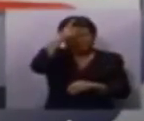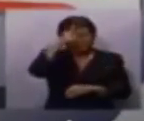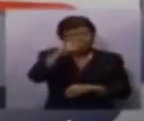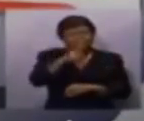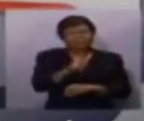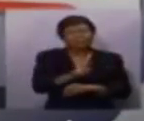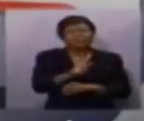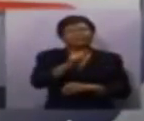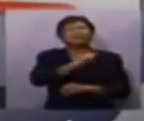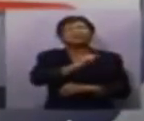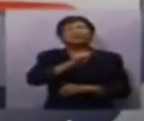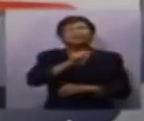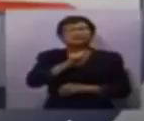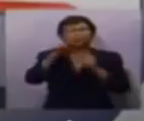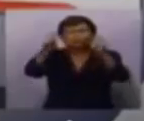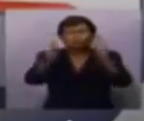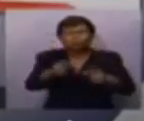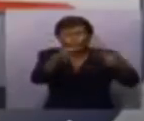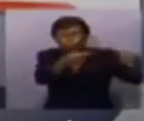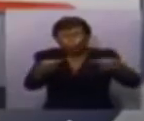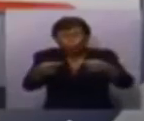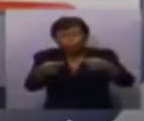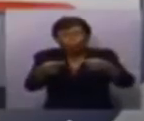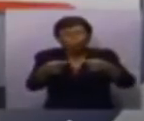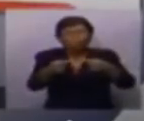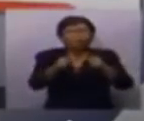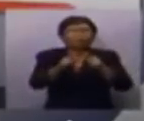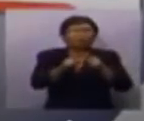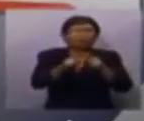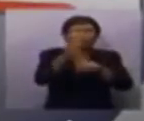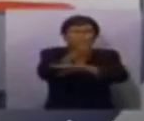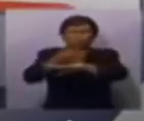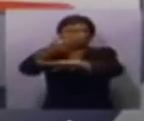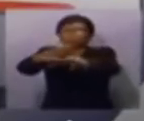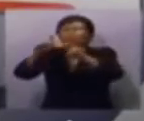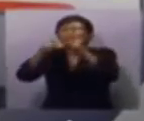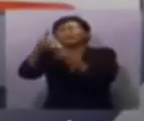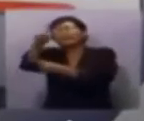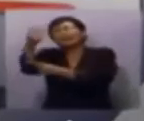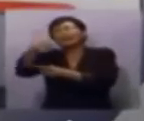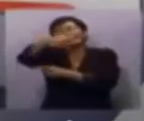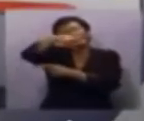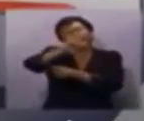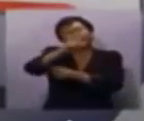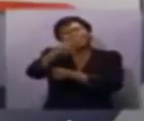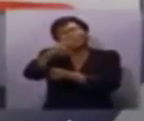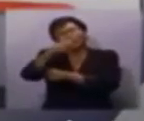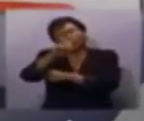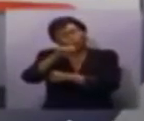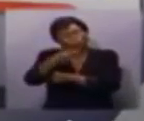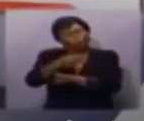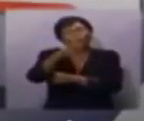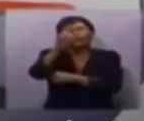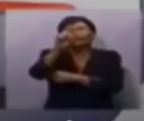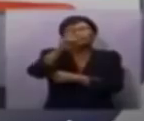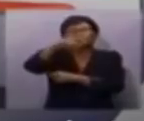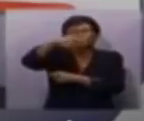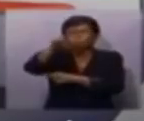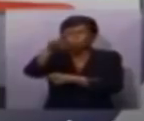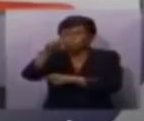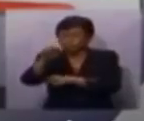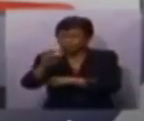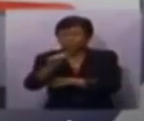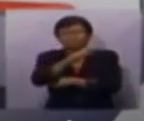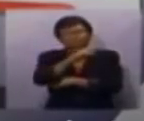Tokoh yang terlibat dengan persaingan dalam parti kemudian menubuh parti lain seperti di Paguh. Di Sempurna,